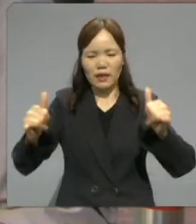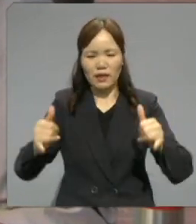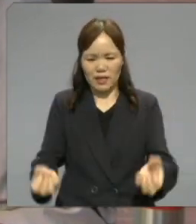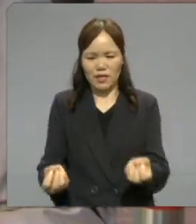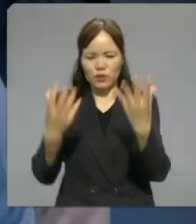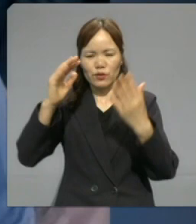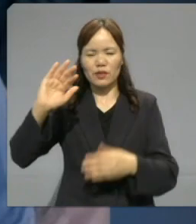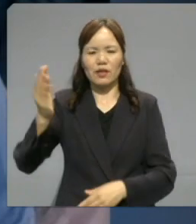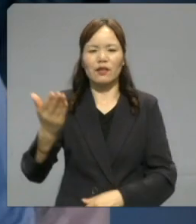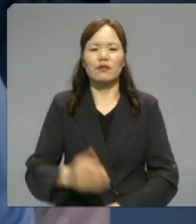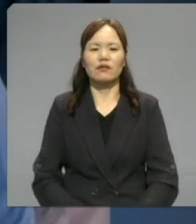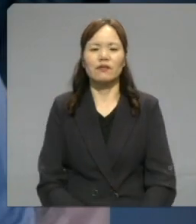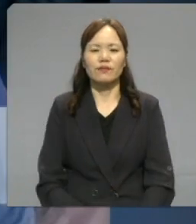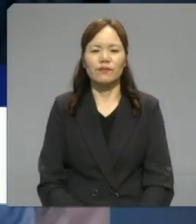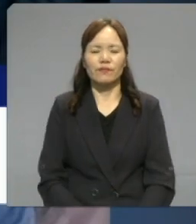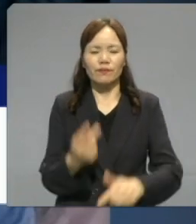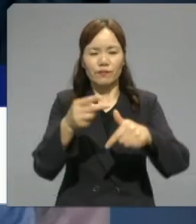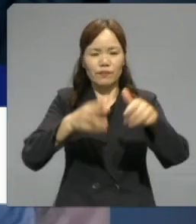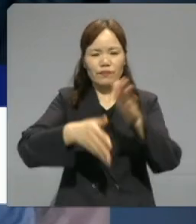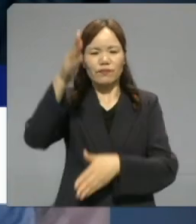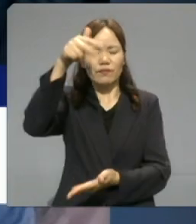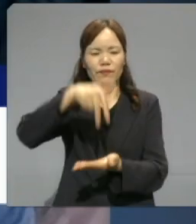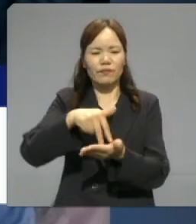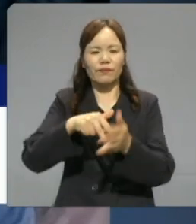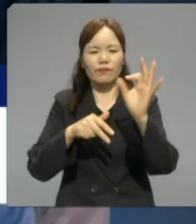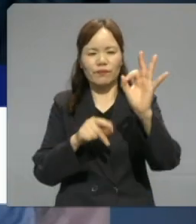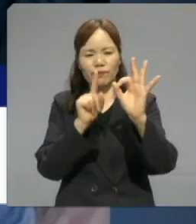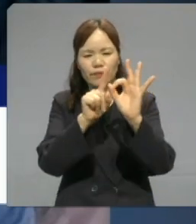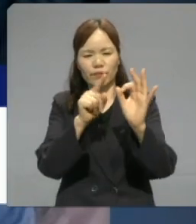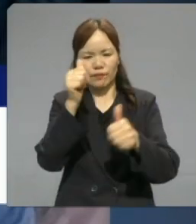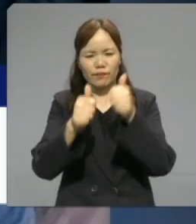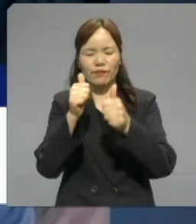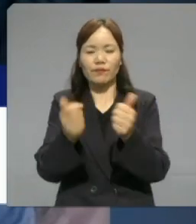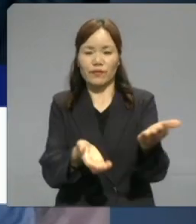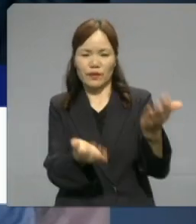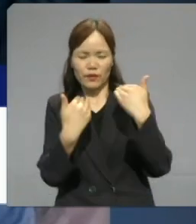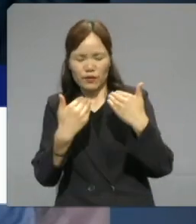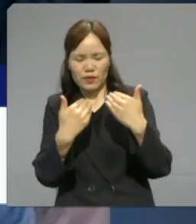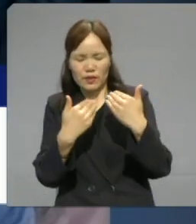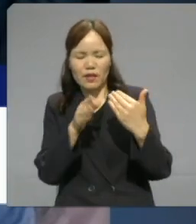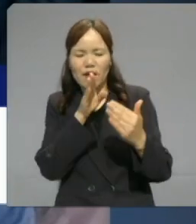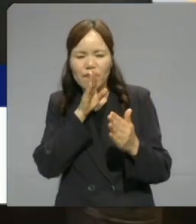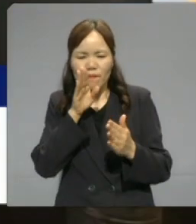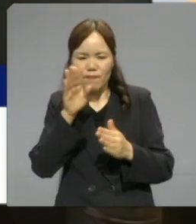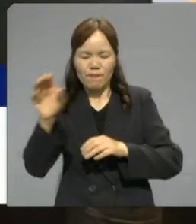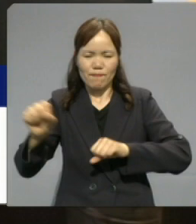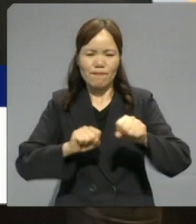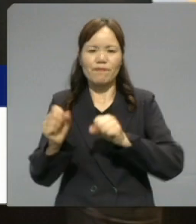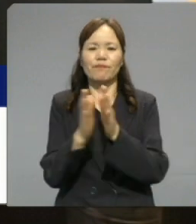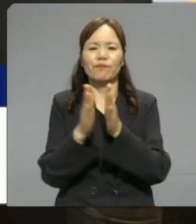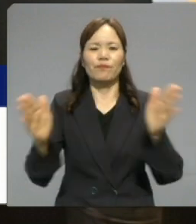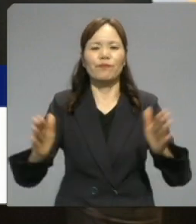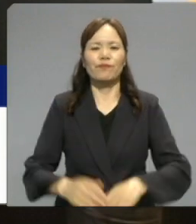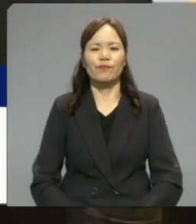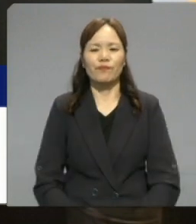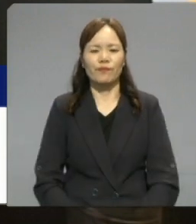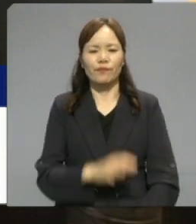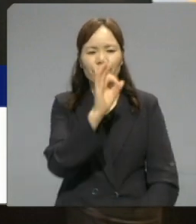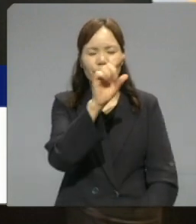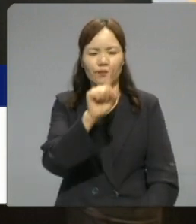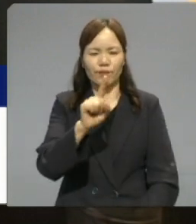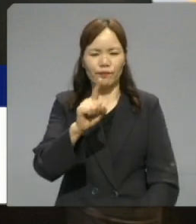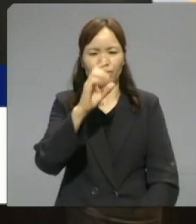자리매김했습니다. 인천시도 F1 대회 유치에 본격적으로 팔을 걷어 붙였습니다.